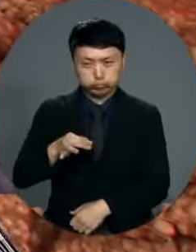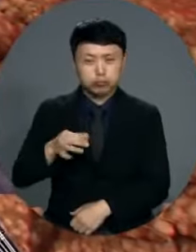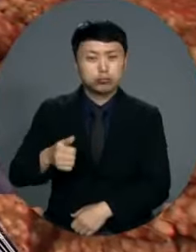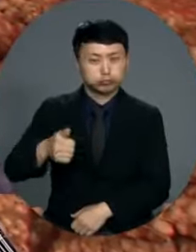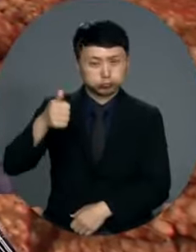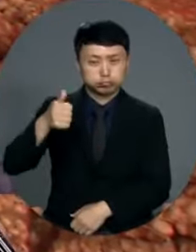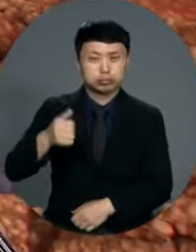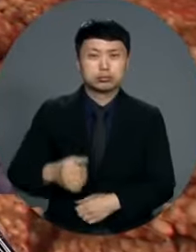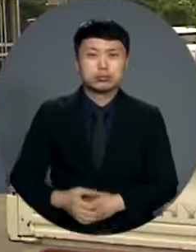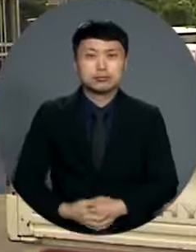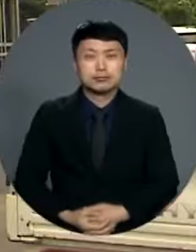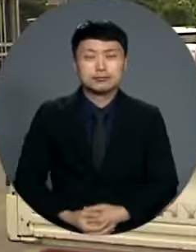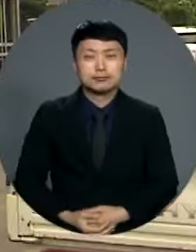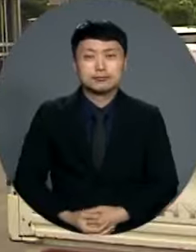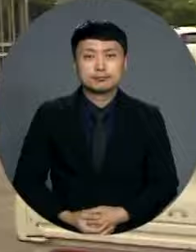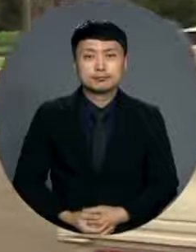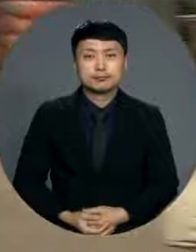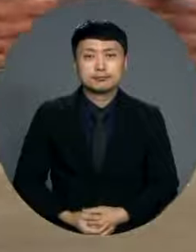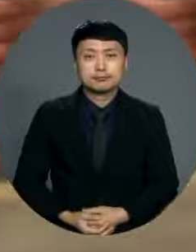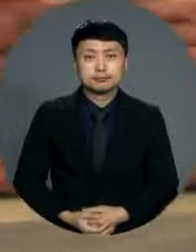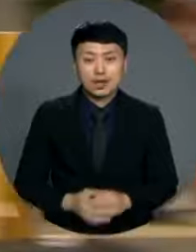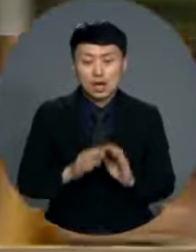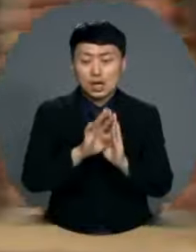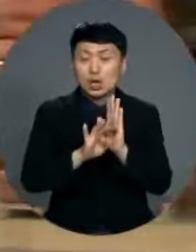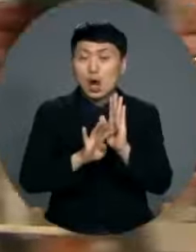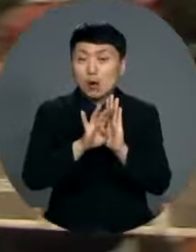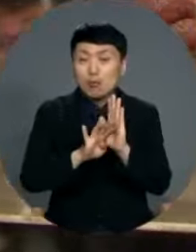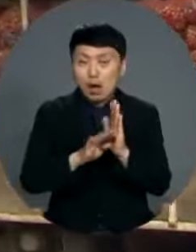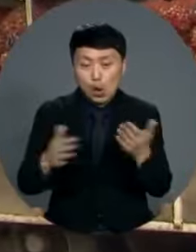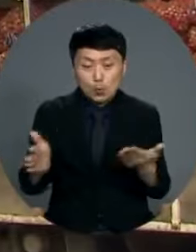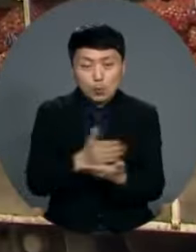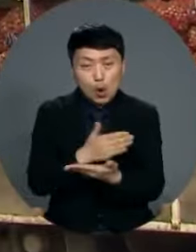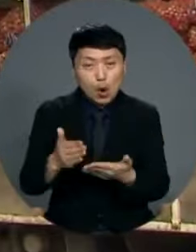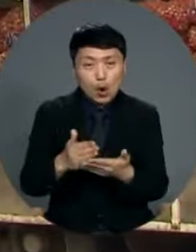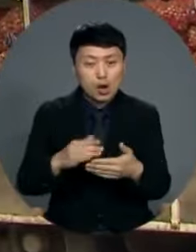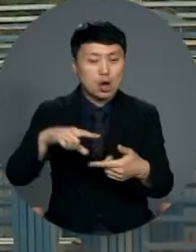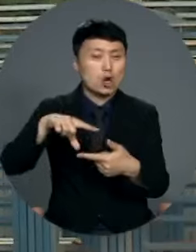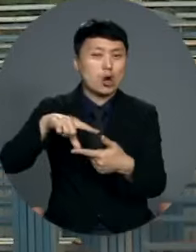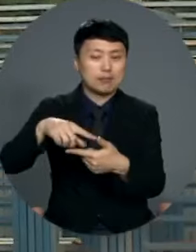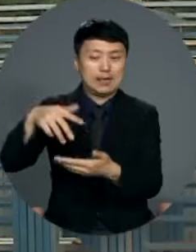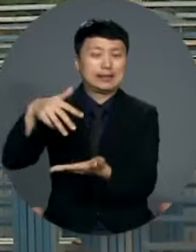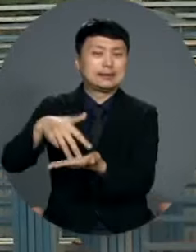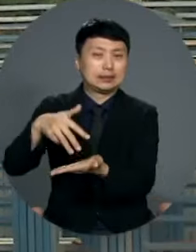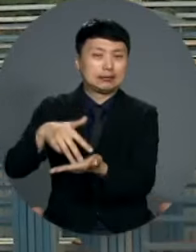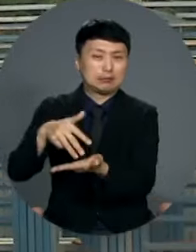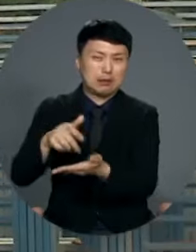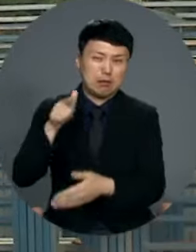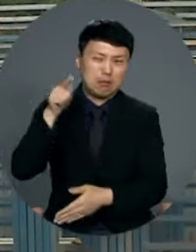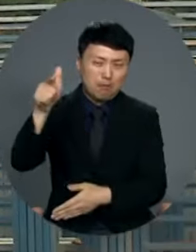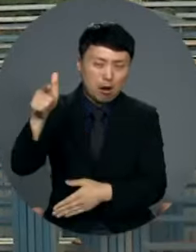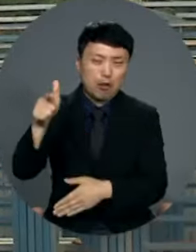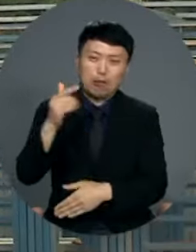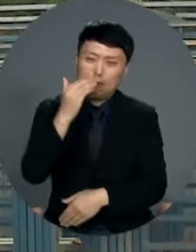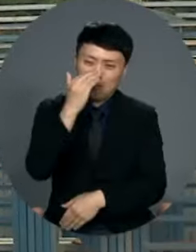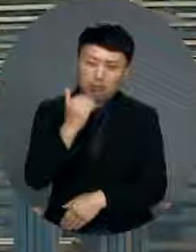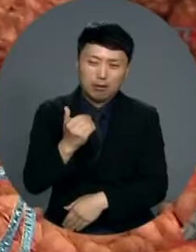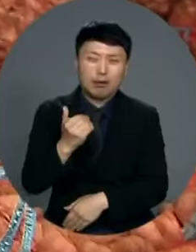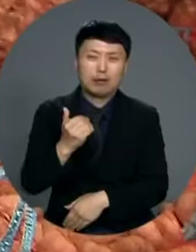그게 참 좋습니다. 경매장이 없어 경남 창녕까지 가야 했던 불편도 덜게